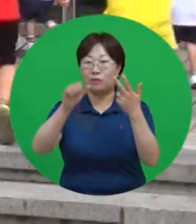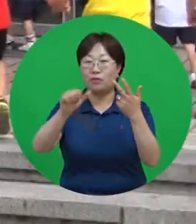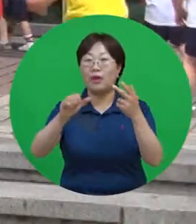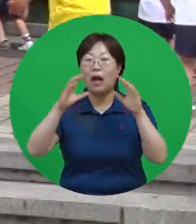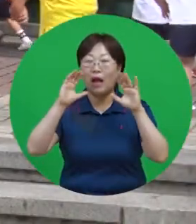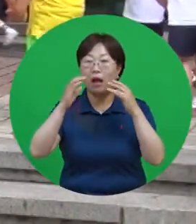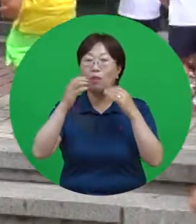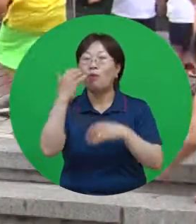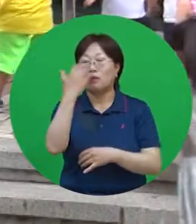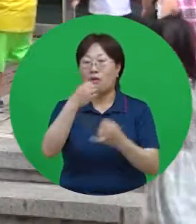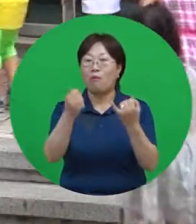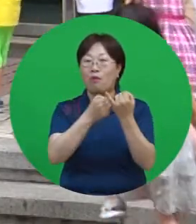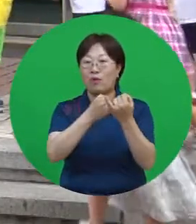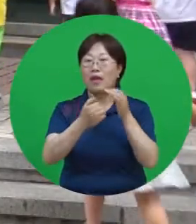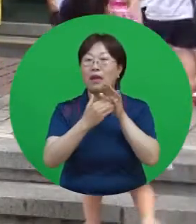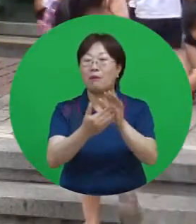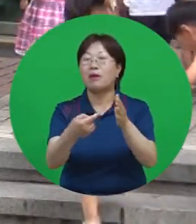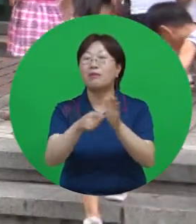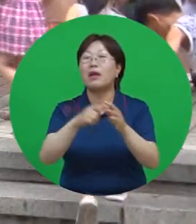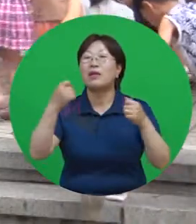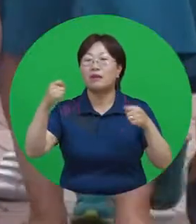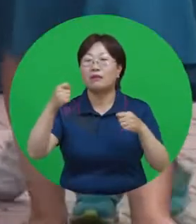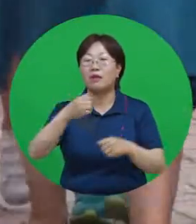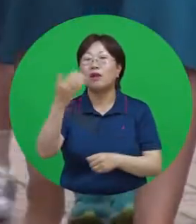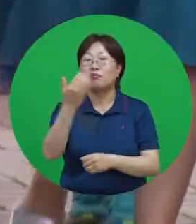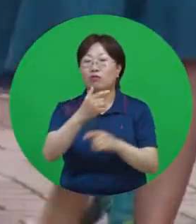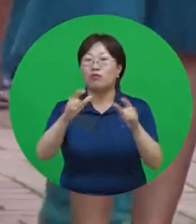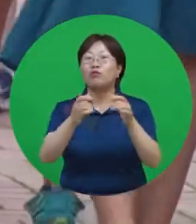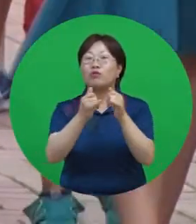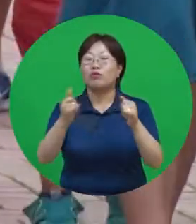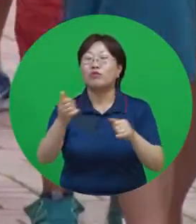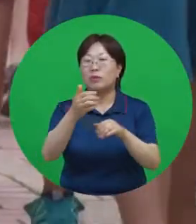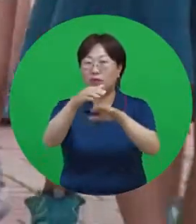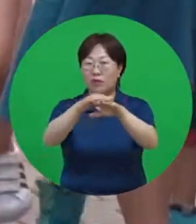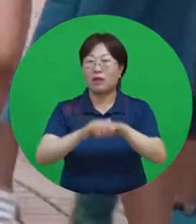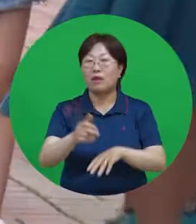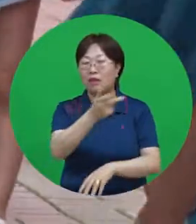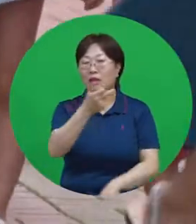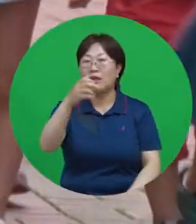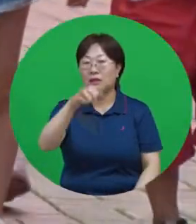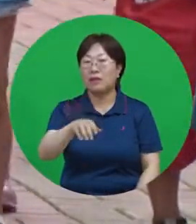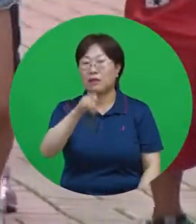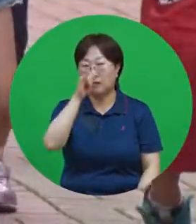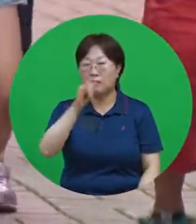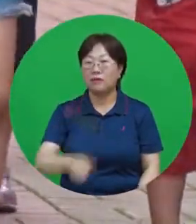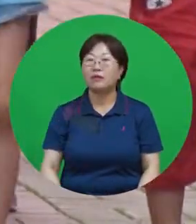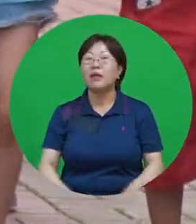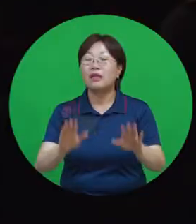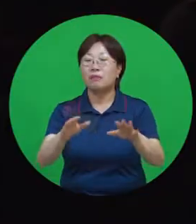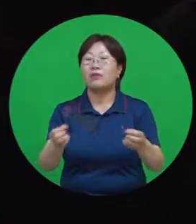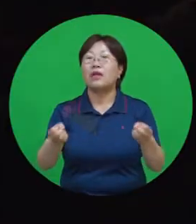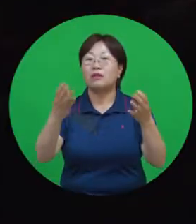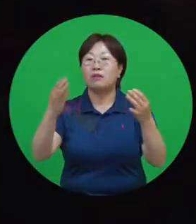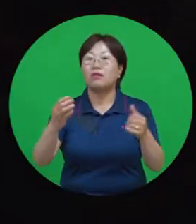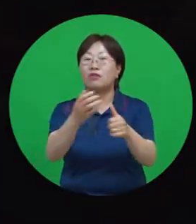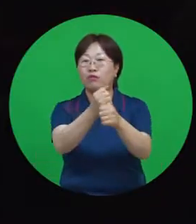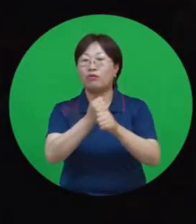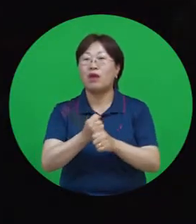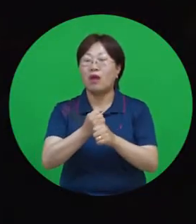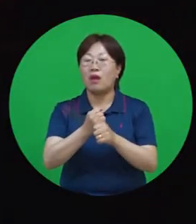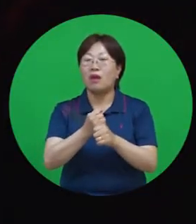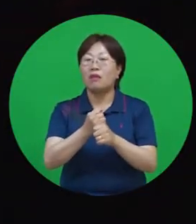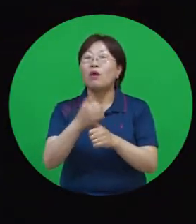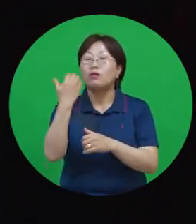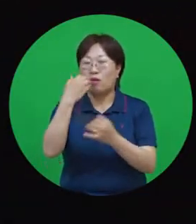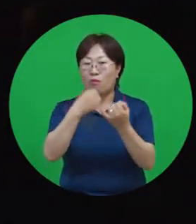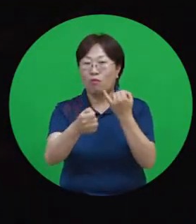지난 5일 아동성폭력 예방을 위한 이념 그 빅 으로 구민회관 대강당에서 열렸습니다 이번 행사는 유괴 와